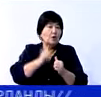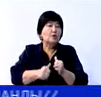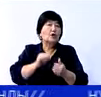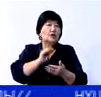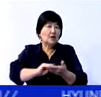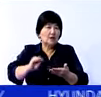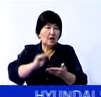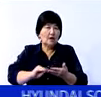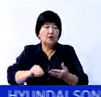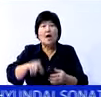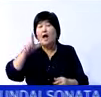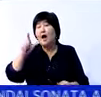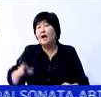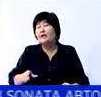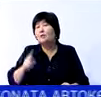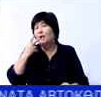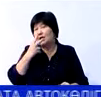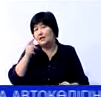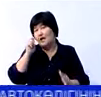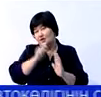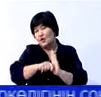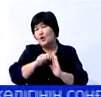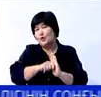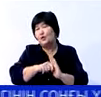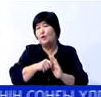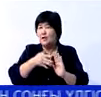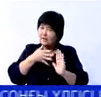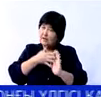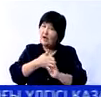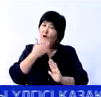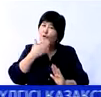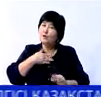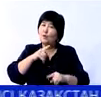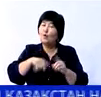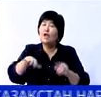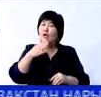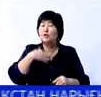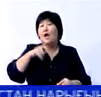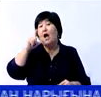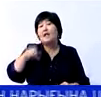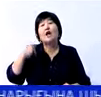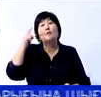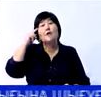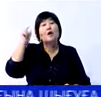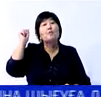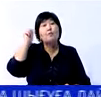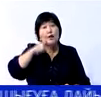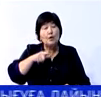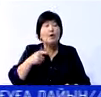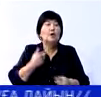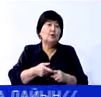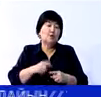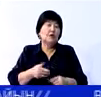жазу, адамдарды зерттеу, елді сүйу, отанды сүйу, адамды білу. Сондықтан